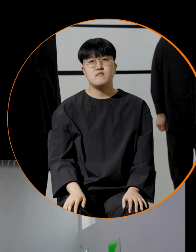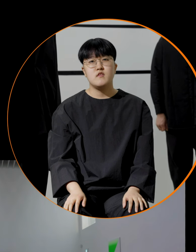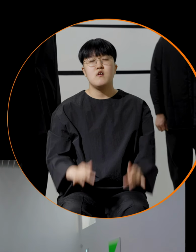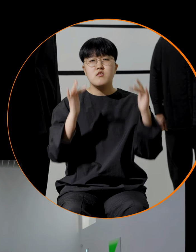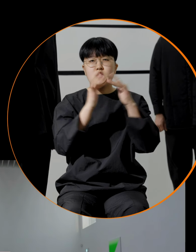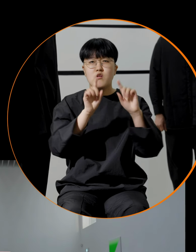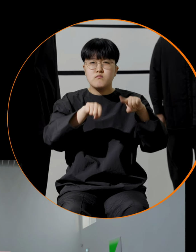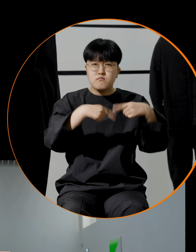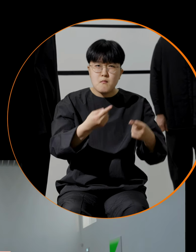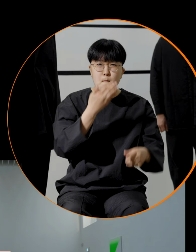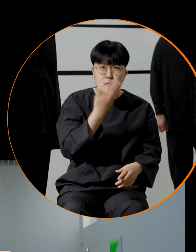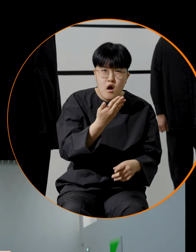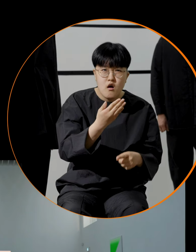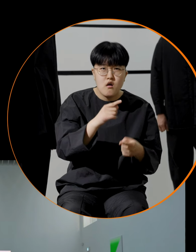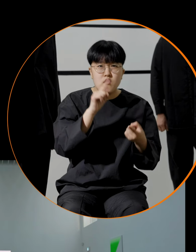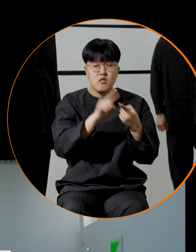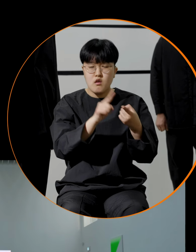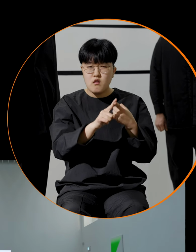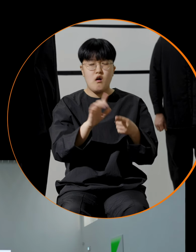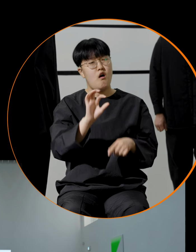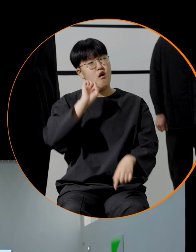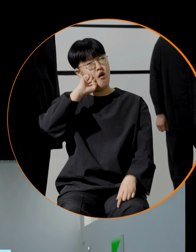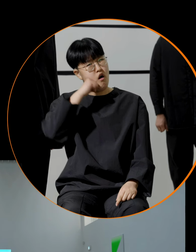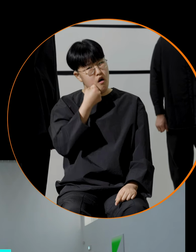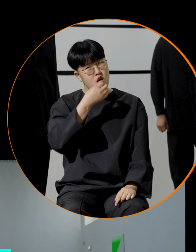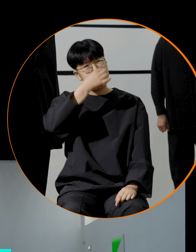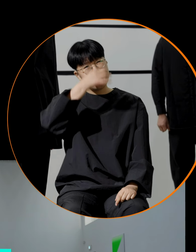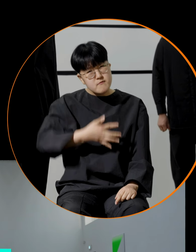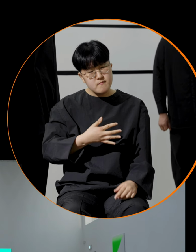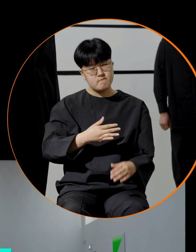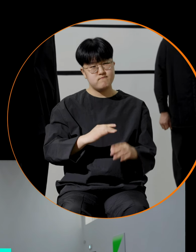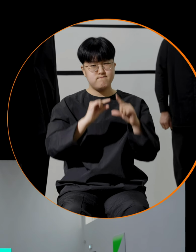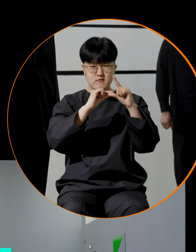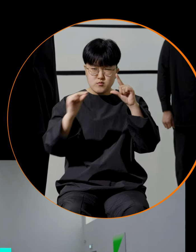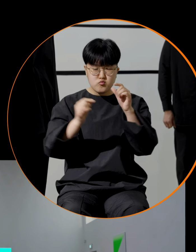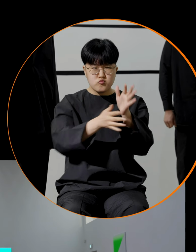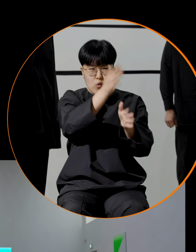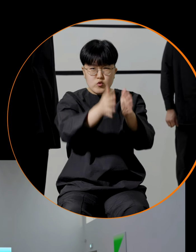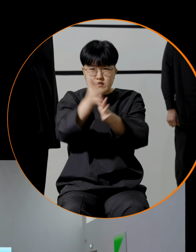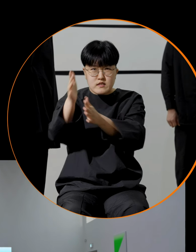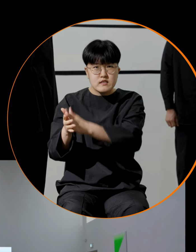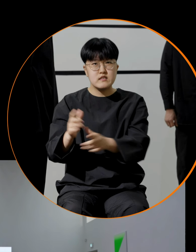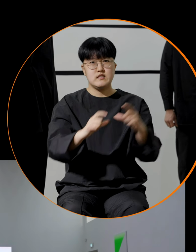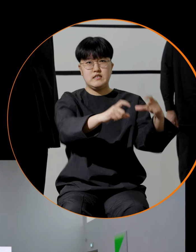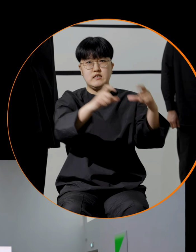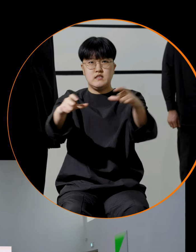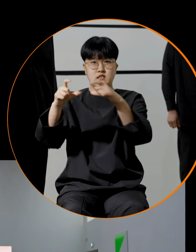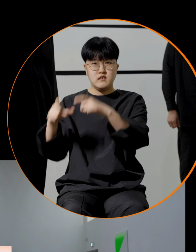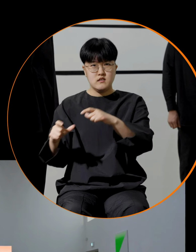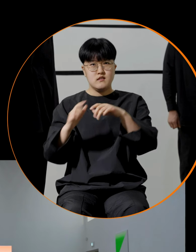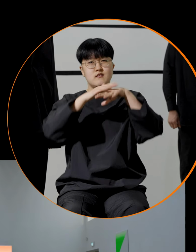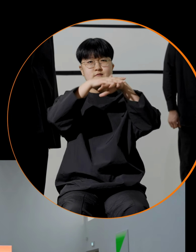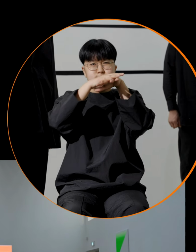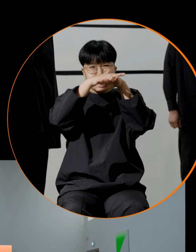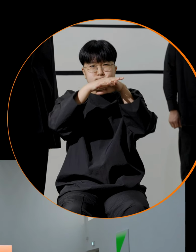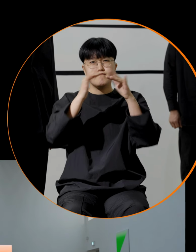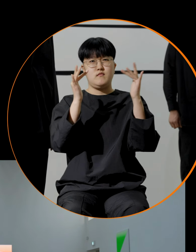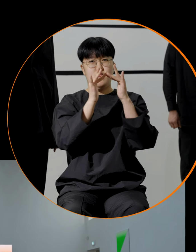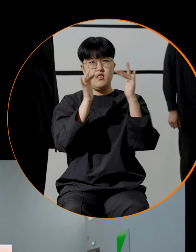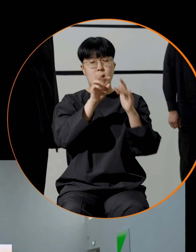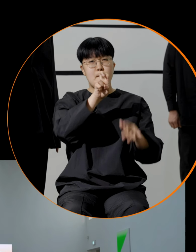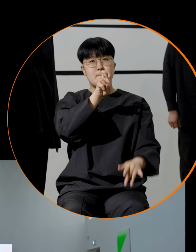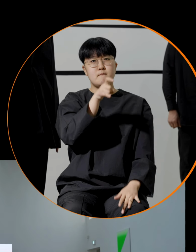실제로 인터넷 접속권, 이것의 격차가 있는 일부 도시 지역에는 메시 네트워크 같은